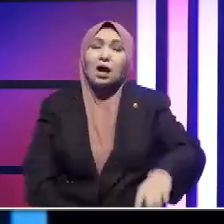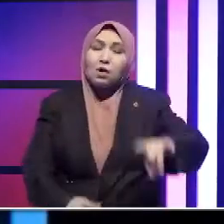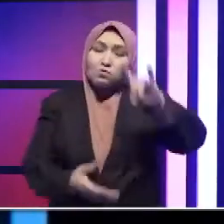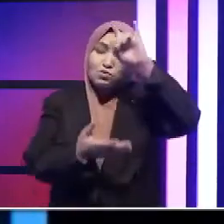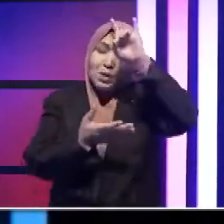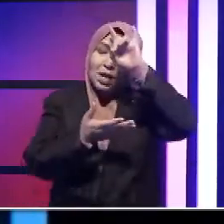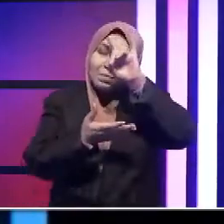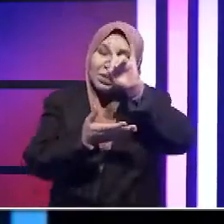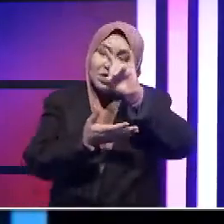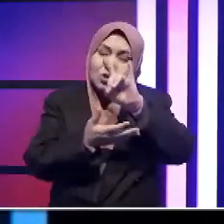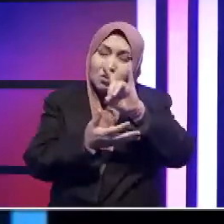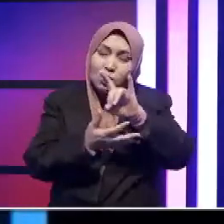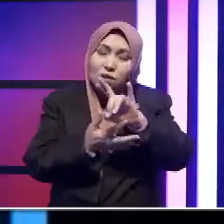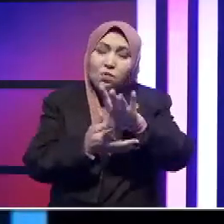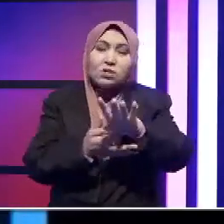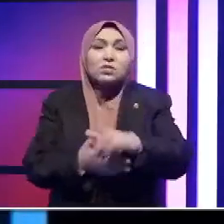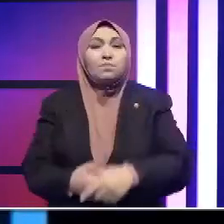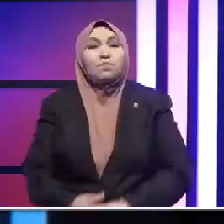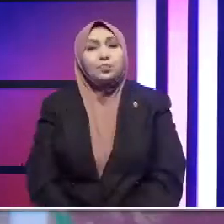توني ب وجيد